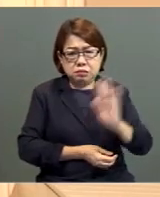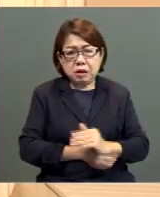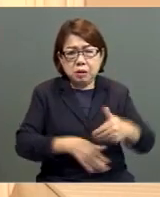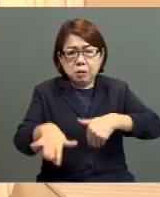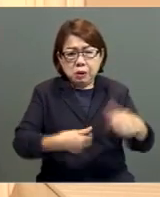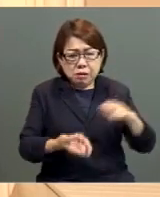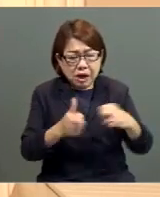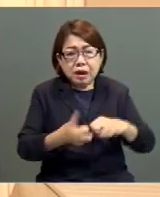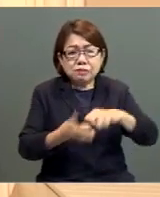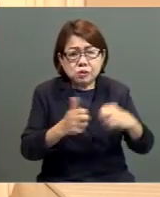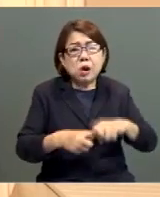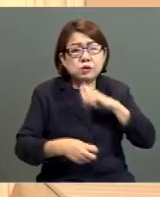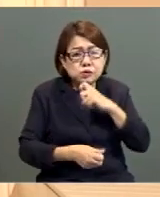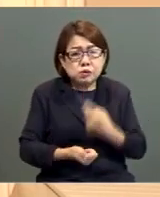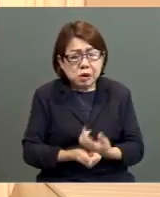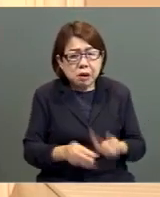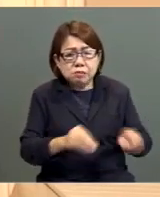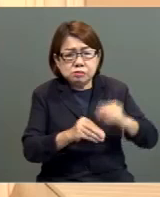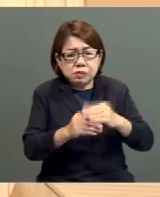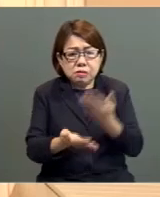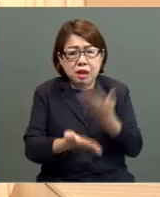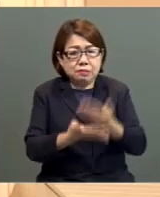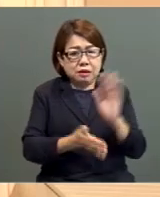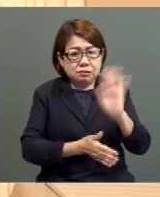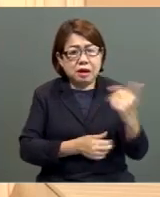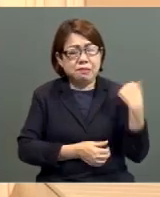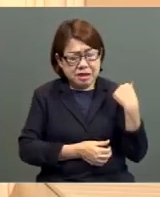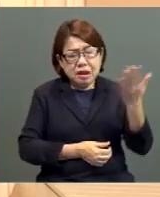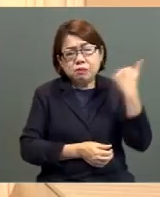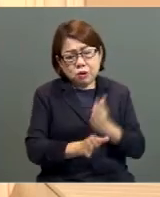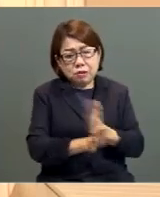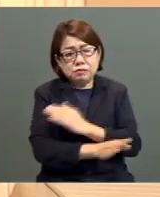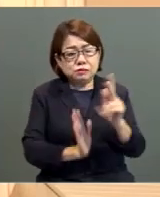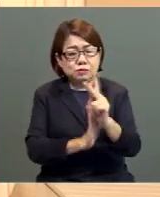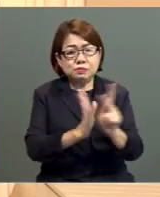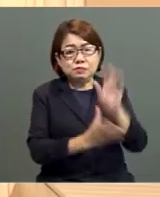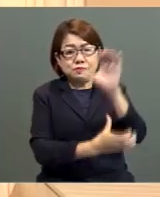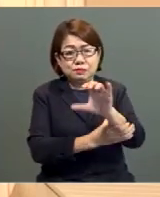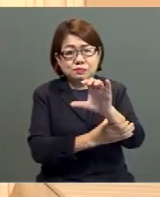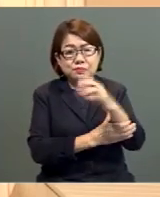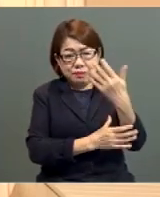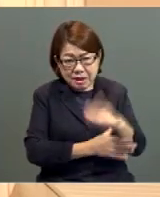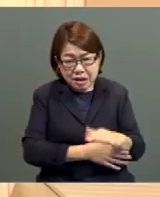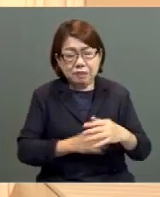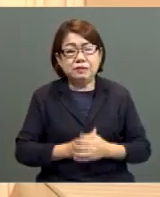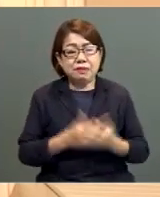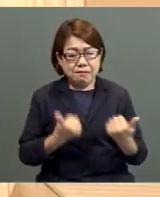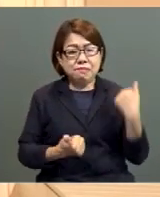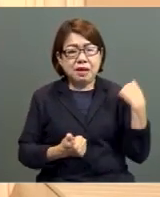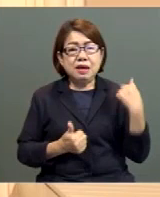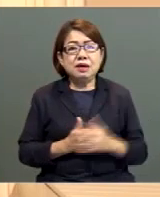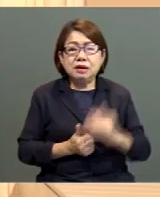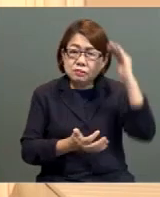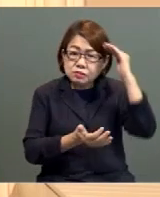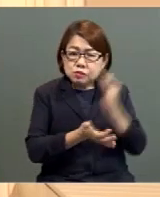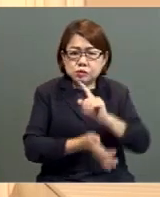คนไทยด้วยกันในยามนี้ที่ผ่านมาหลังจากที่รัฐบาลได้บังคับใช้กฎหมายอย่างเข้มงวดและเจ้าหน้าที่